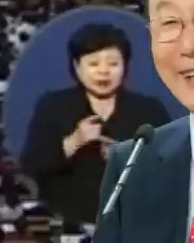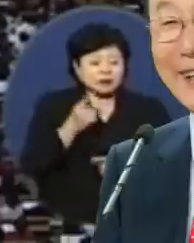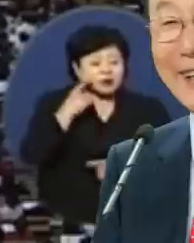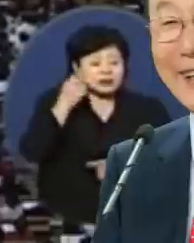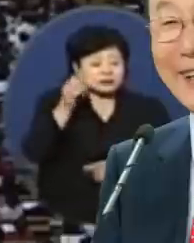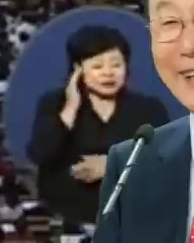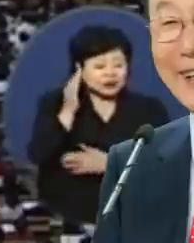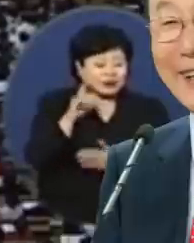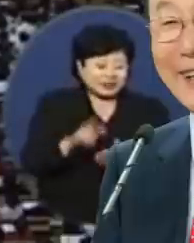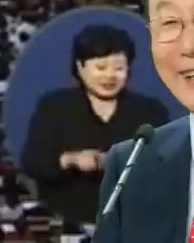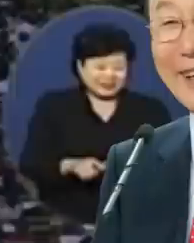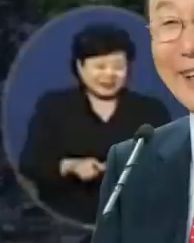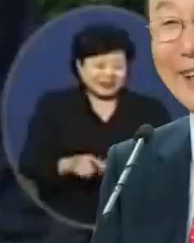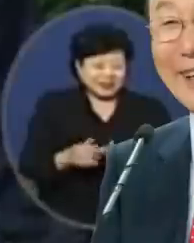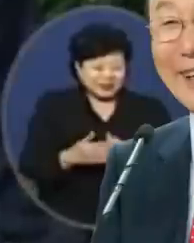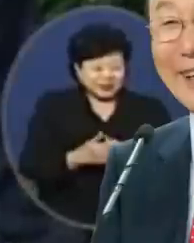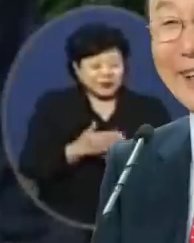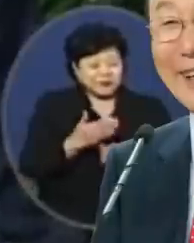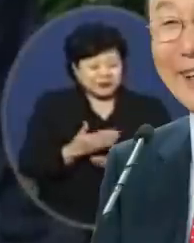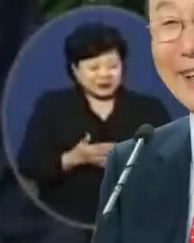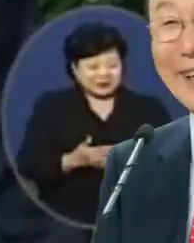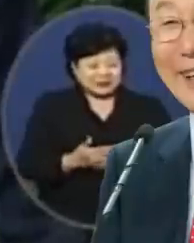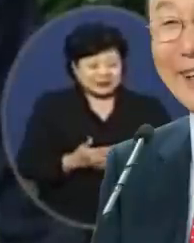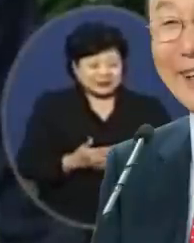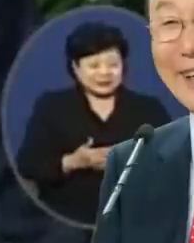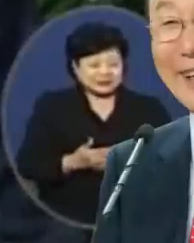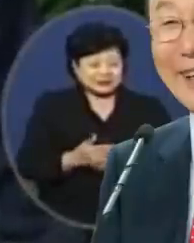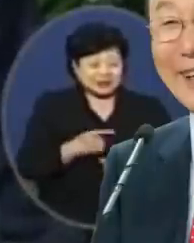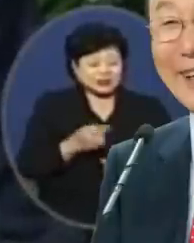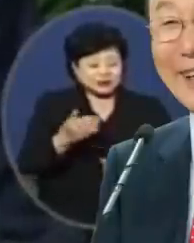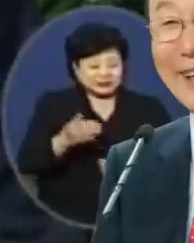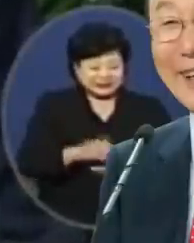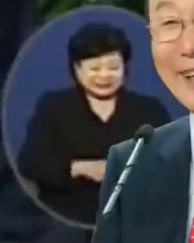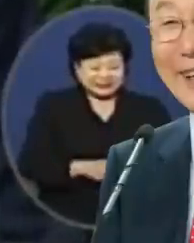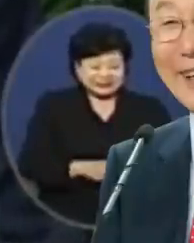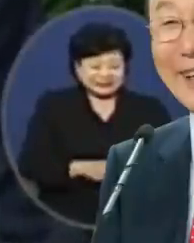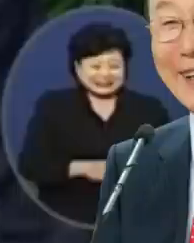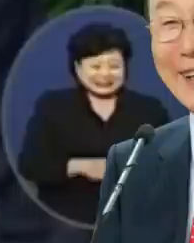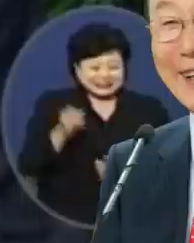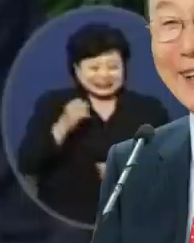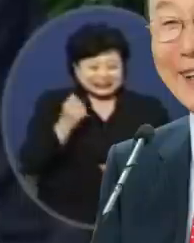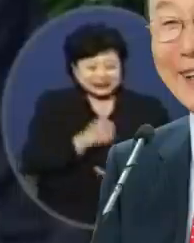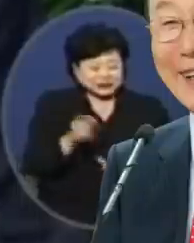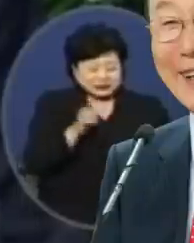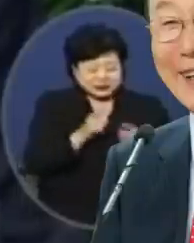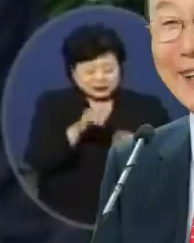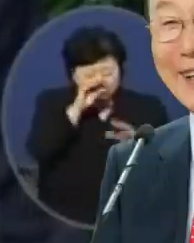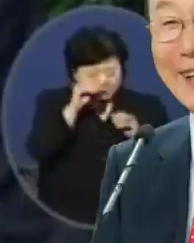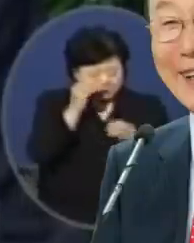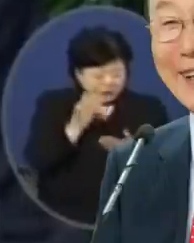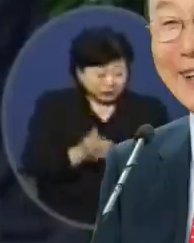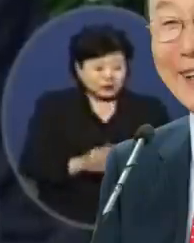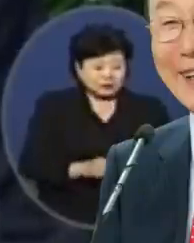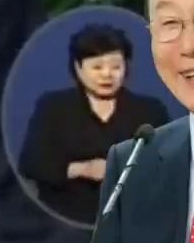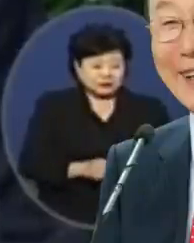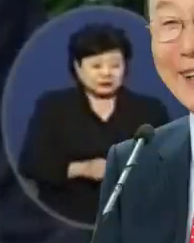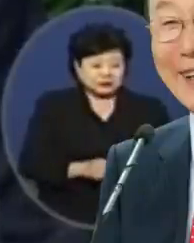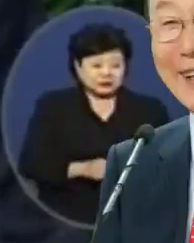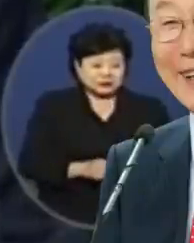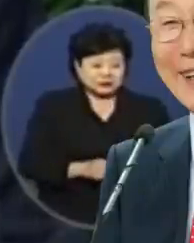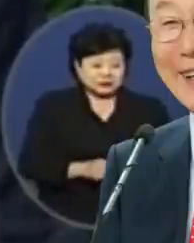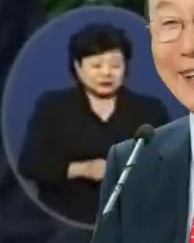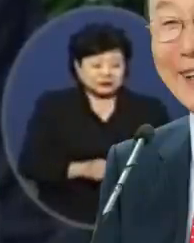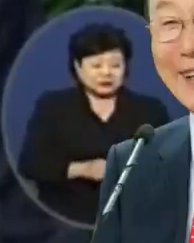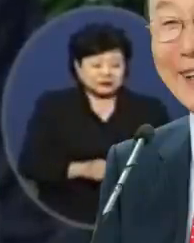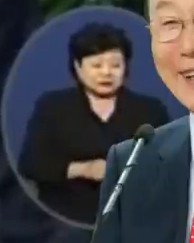목사님 설교할 때 도움이 될까 싶어서 내가 좀 가르쳐 드리는데, 그냥 채찍에만 해서 나왔다고 하지 말고